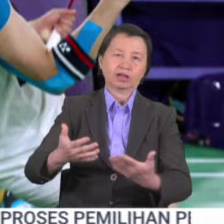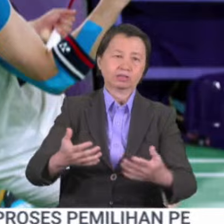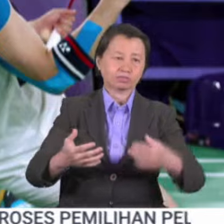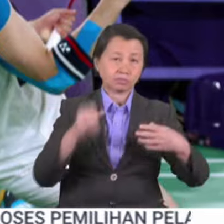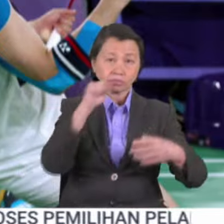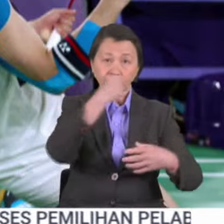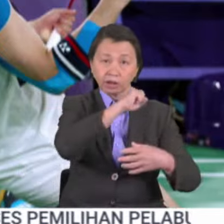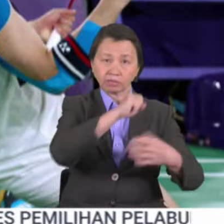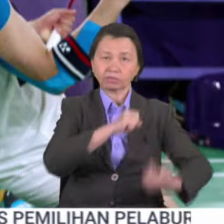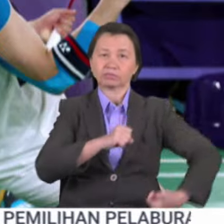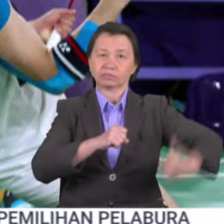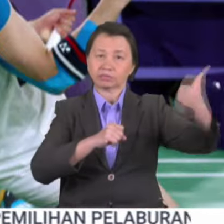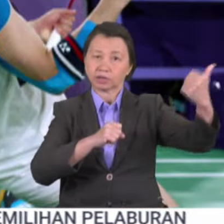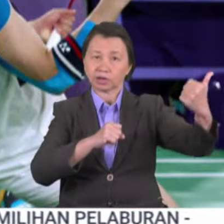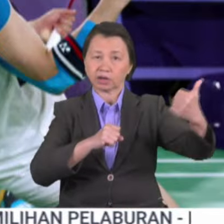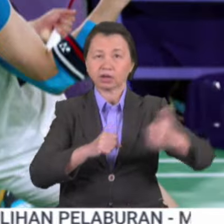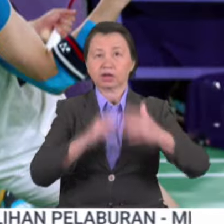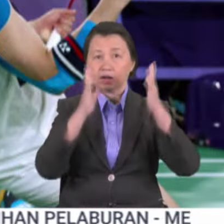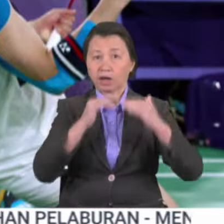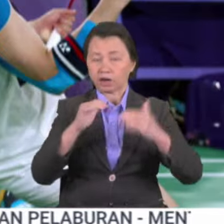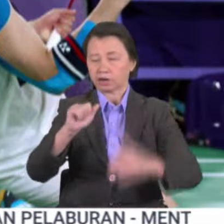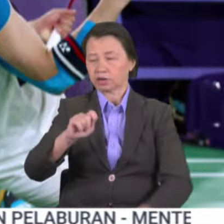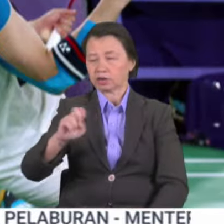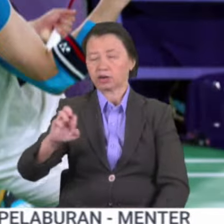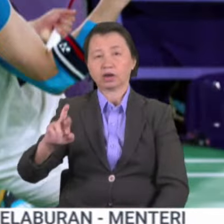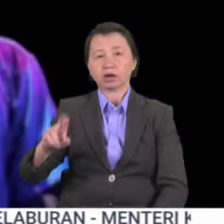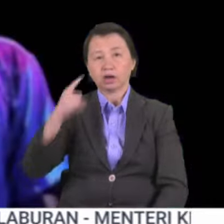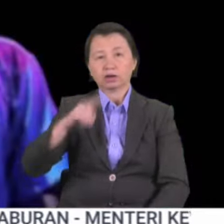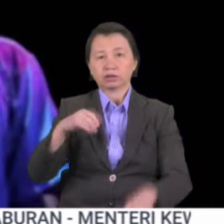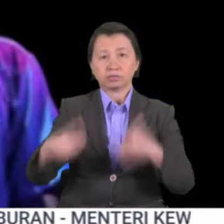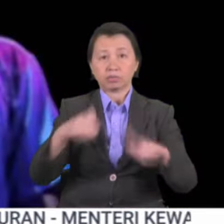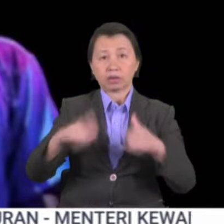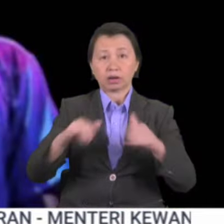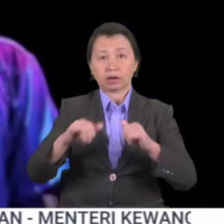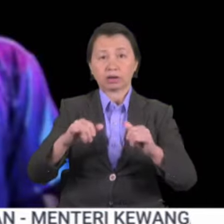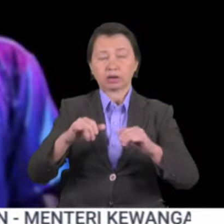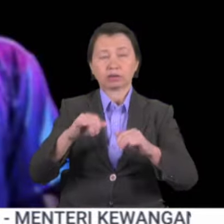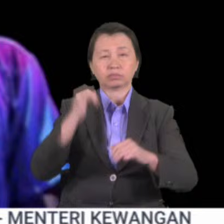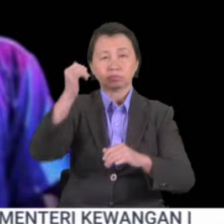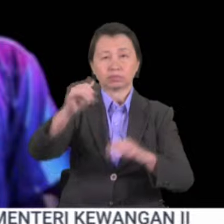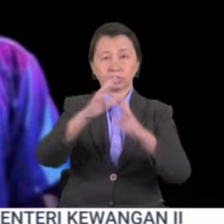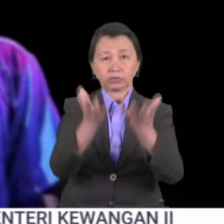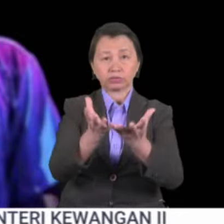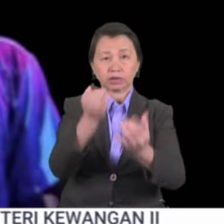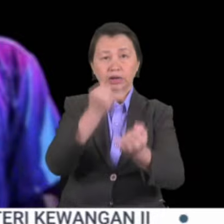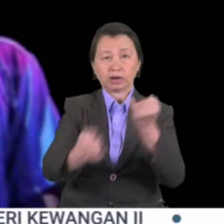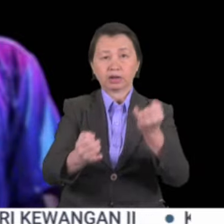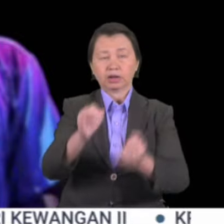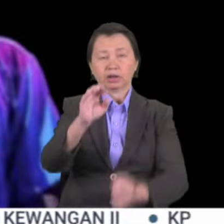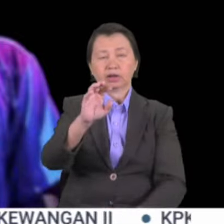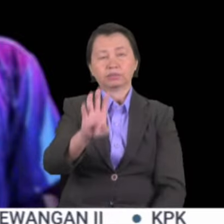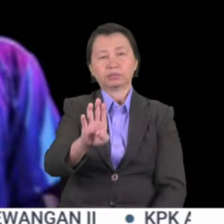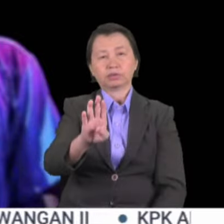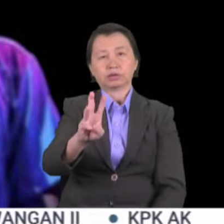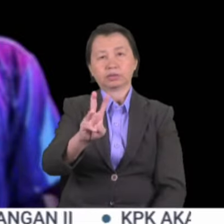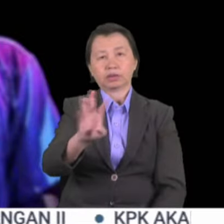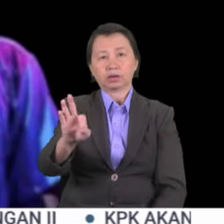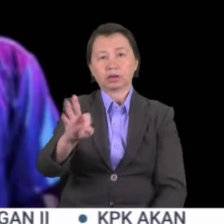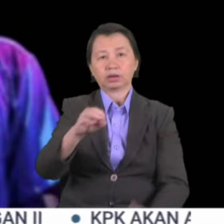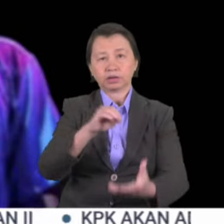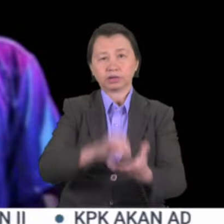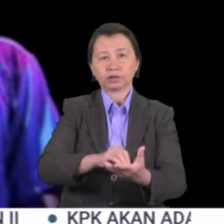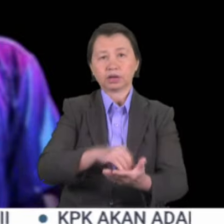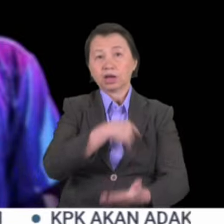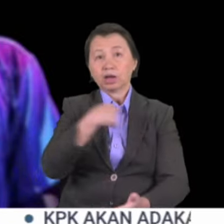Cheh Chi Lin. Sekaligus harapan Aaron Wuyik untuk beraksi di jelajah dunia akhir BWF di